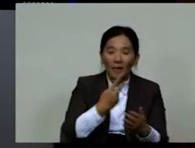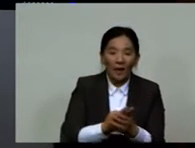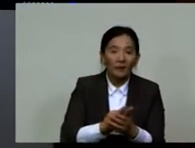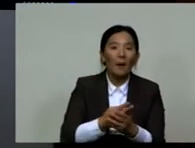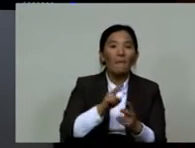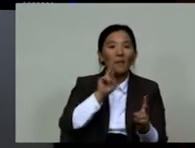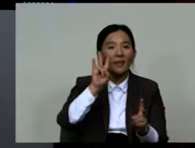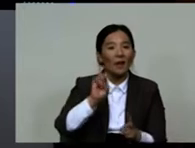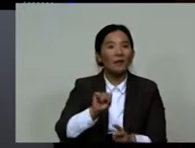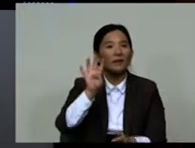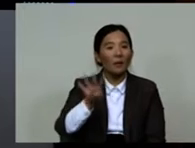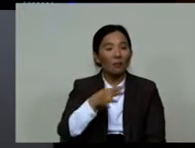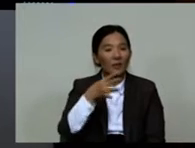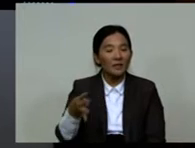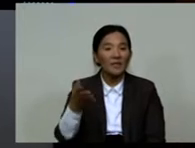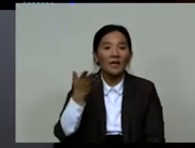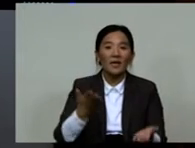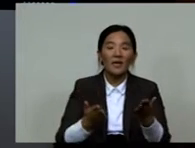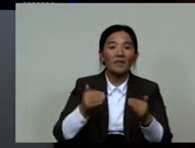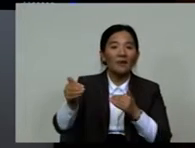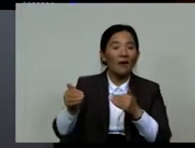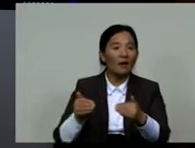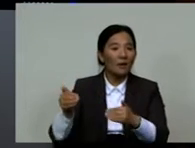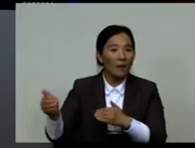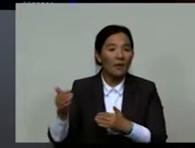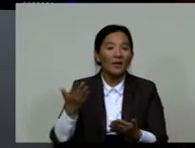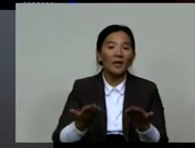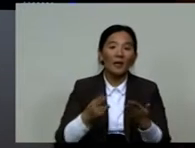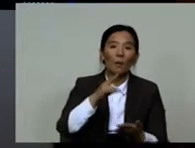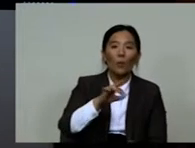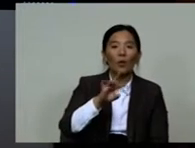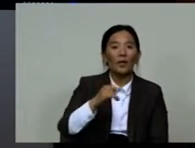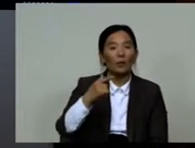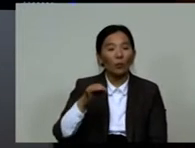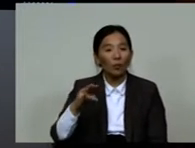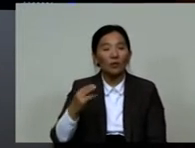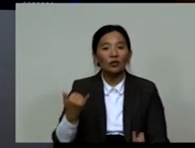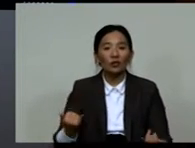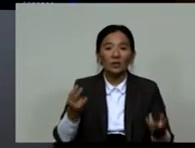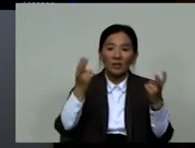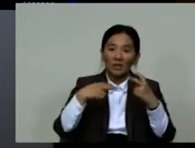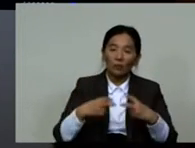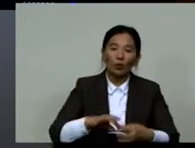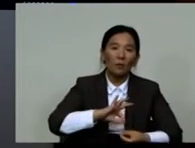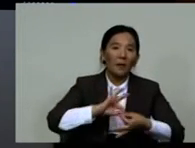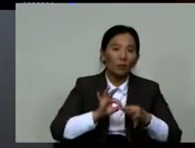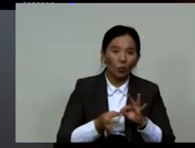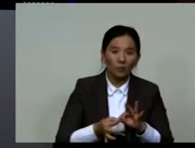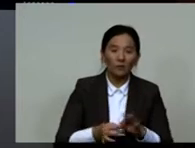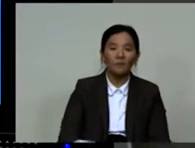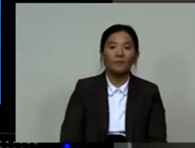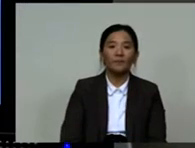на таблицах или диаграммах и на полигонах. Сейчас рассмотрим все это подробно.